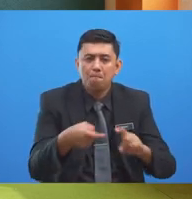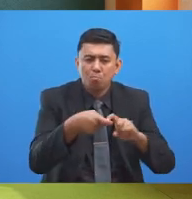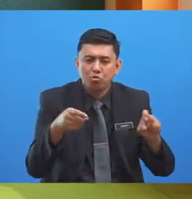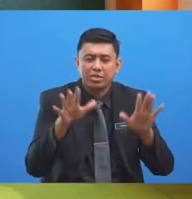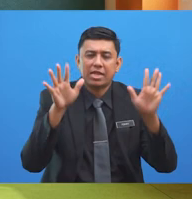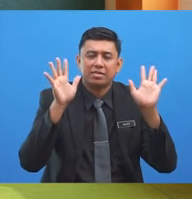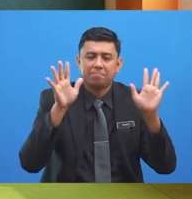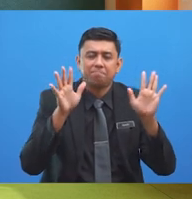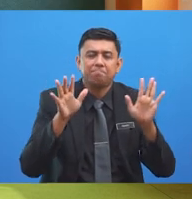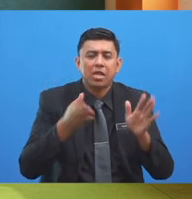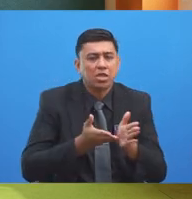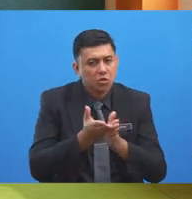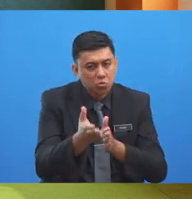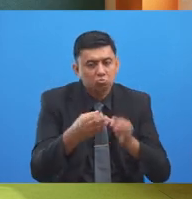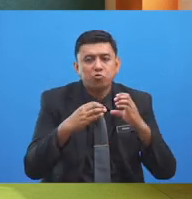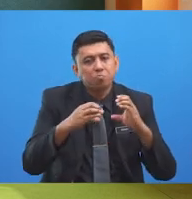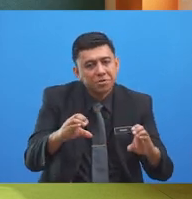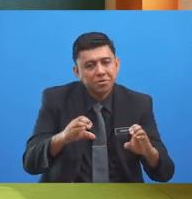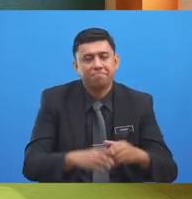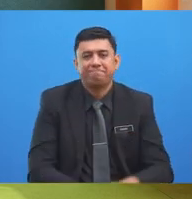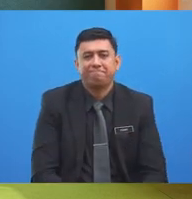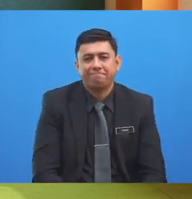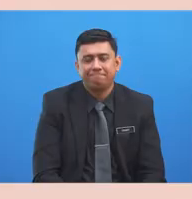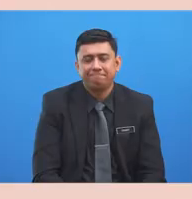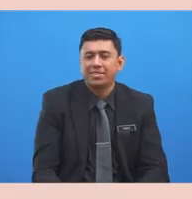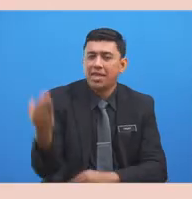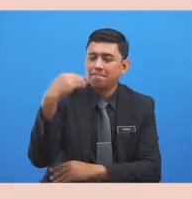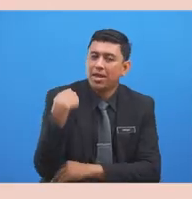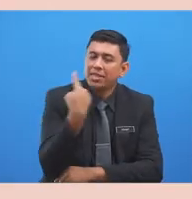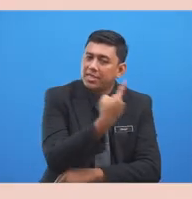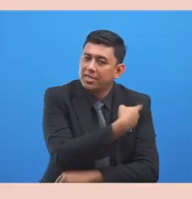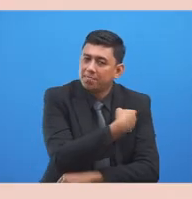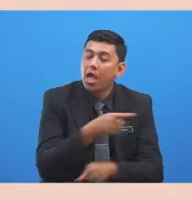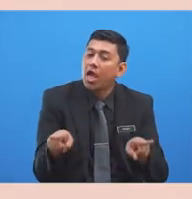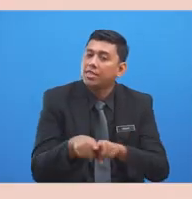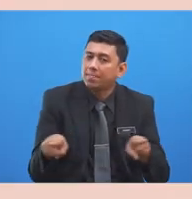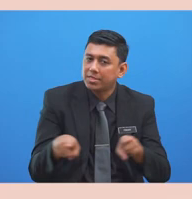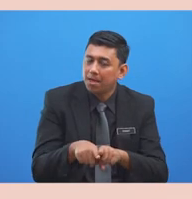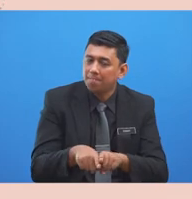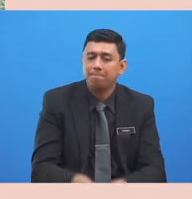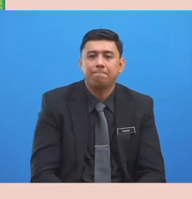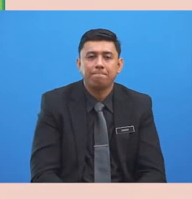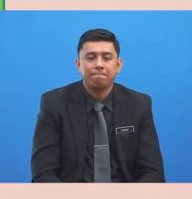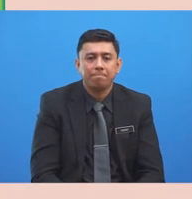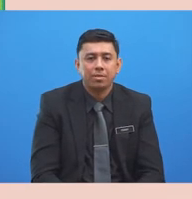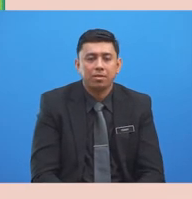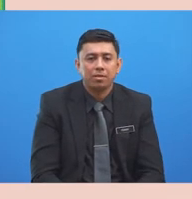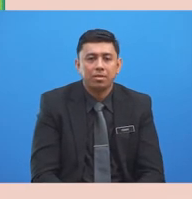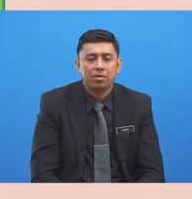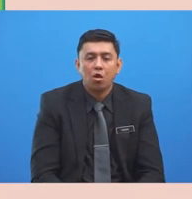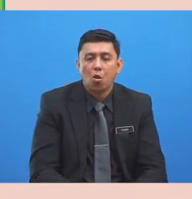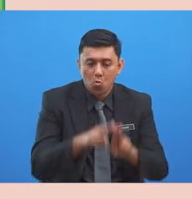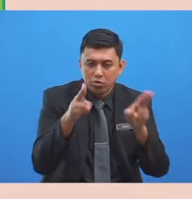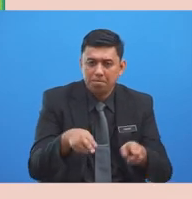putus asa dan terus mencuba. Mari kita bersama-sama